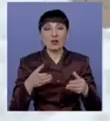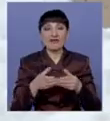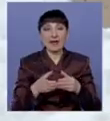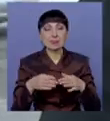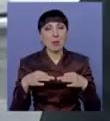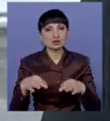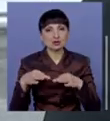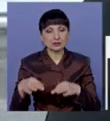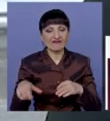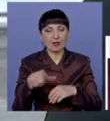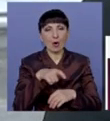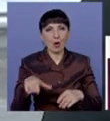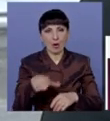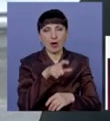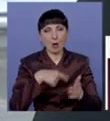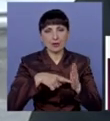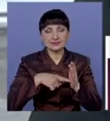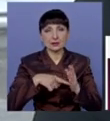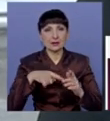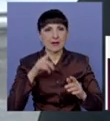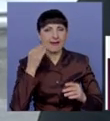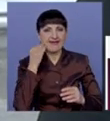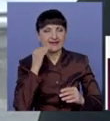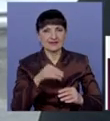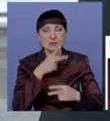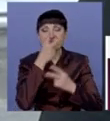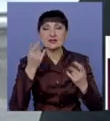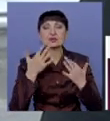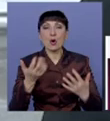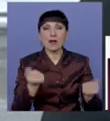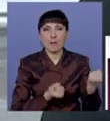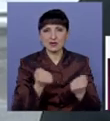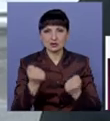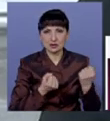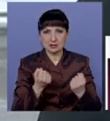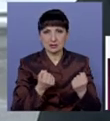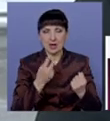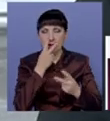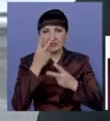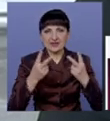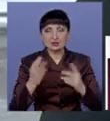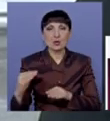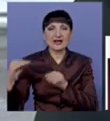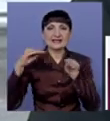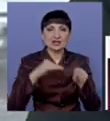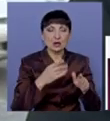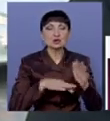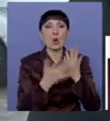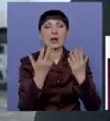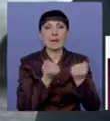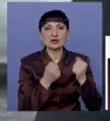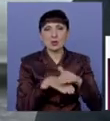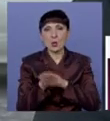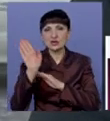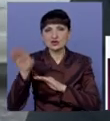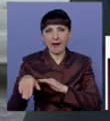транспортными потоками города более эффективно, так как мы видим, сколько машин, автотранспортных средств заезжает в город каждый день и сколько выезжает.